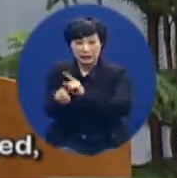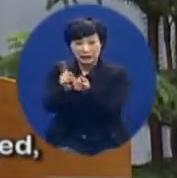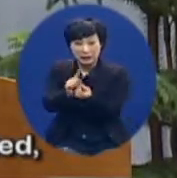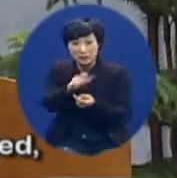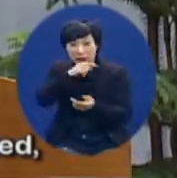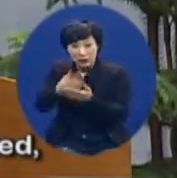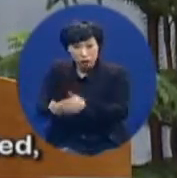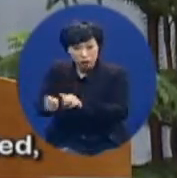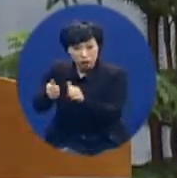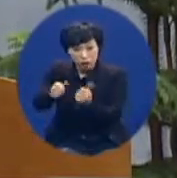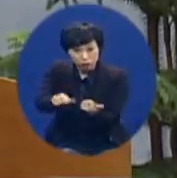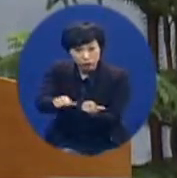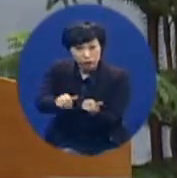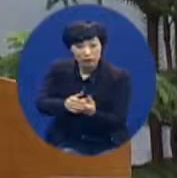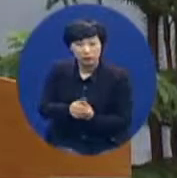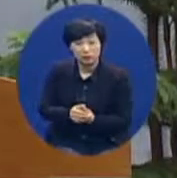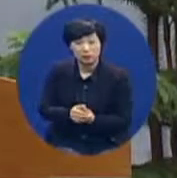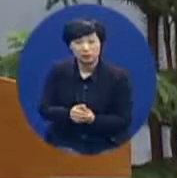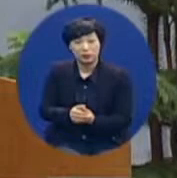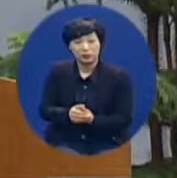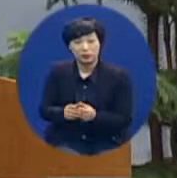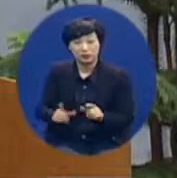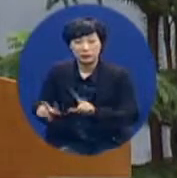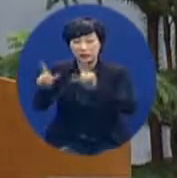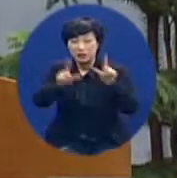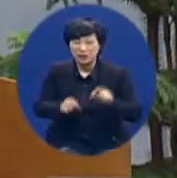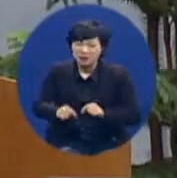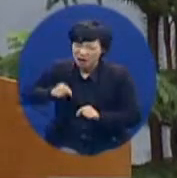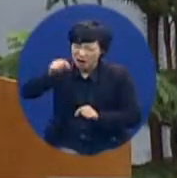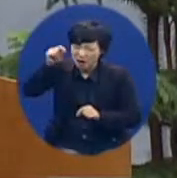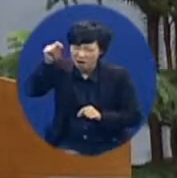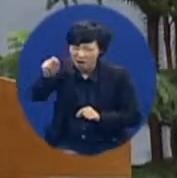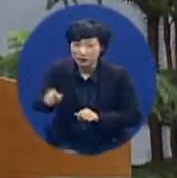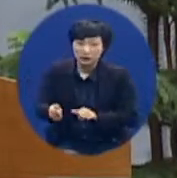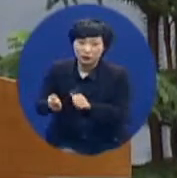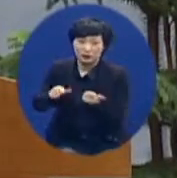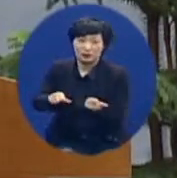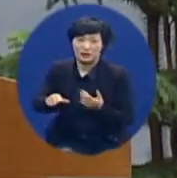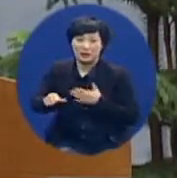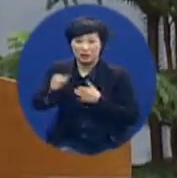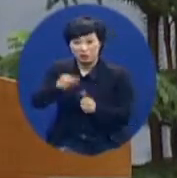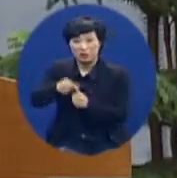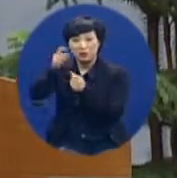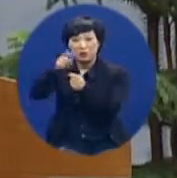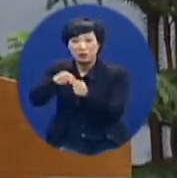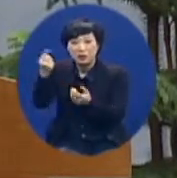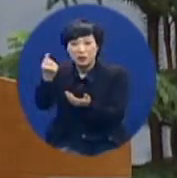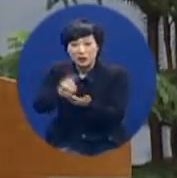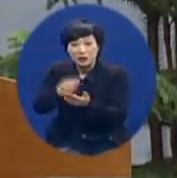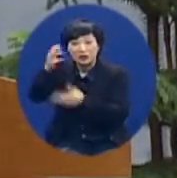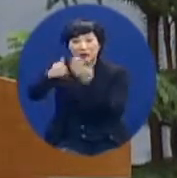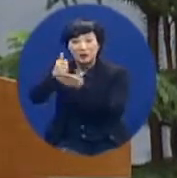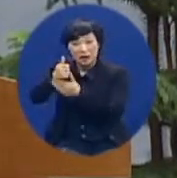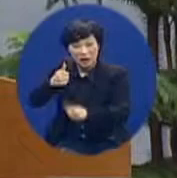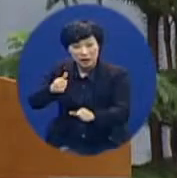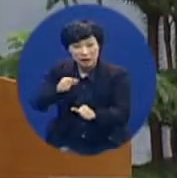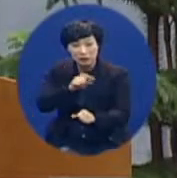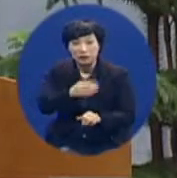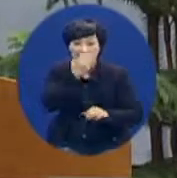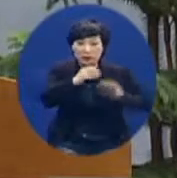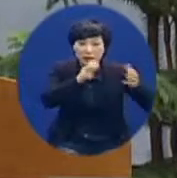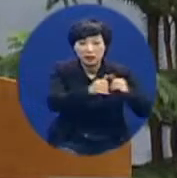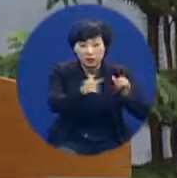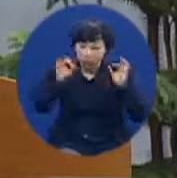피흘려 죽어서 영한 죽음에서 나를 살리러 오신 하나님의 아들로 그들은 보지